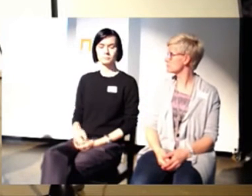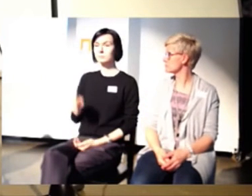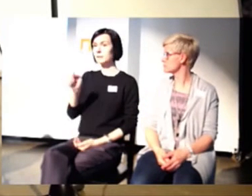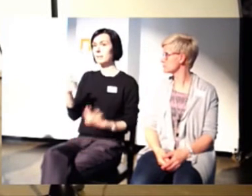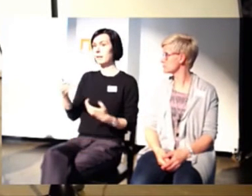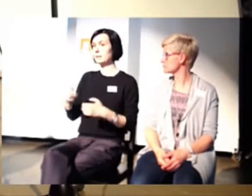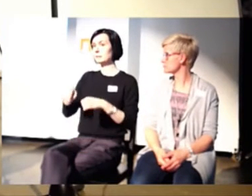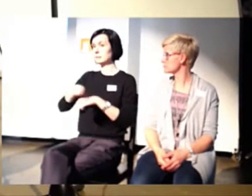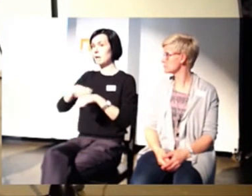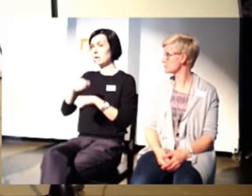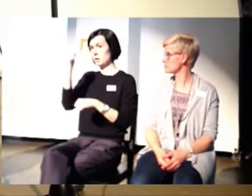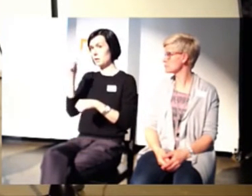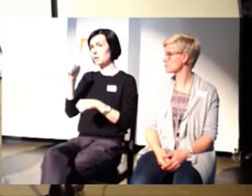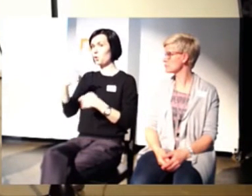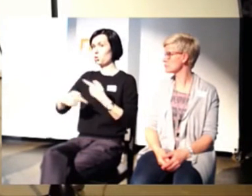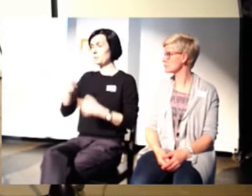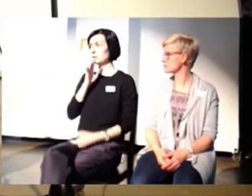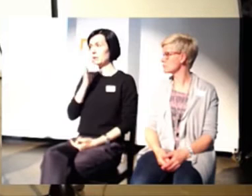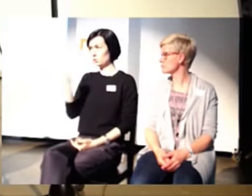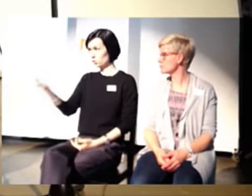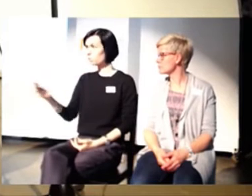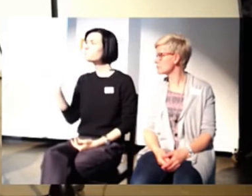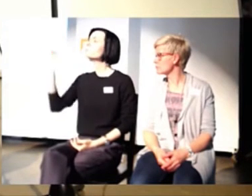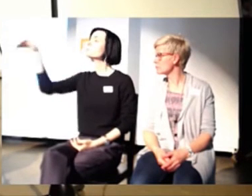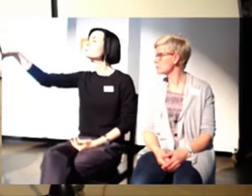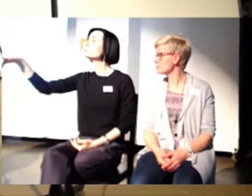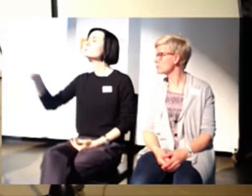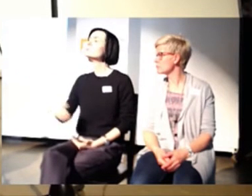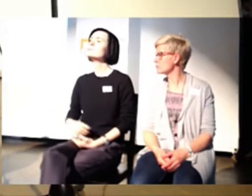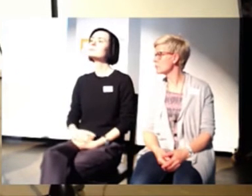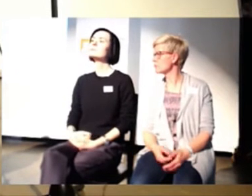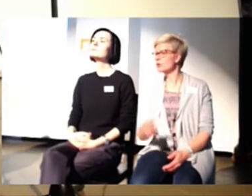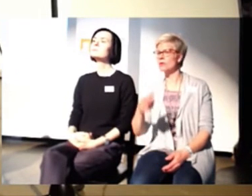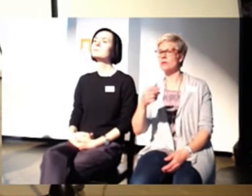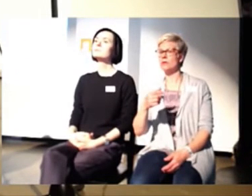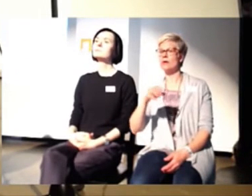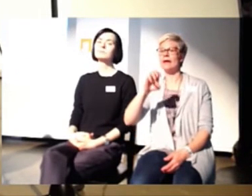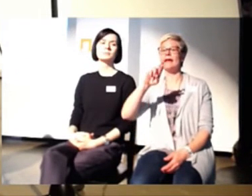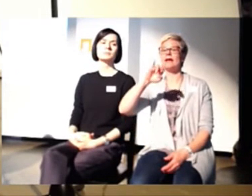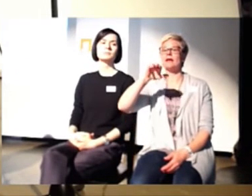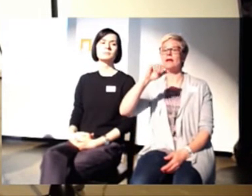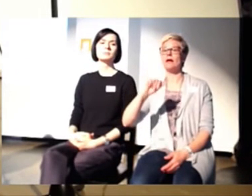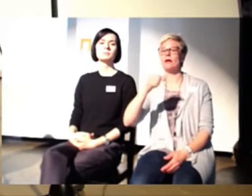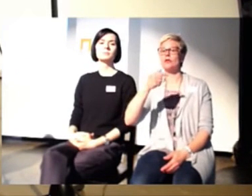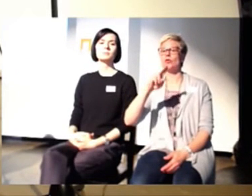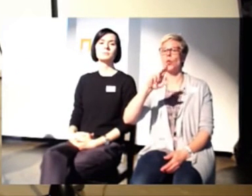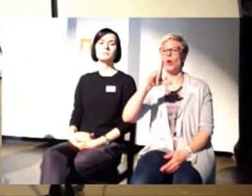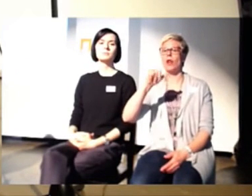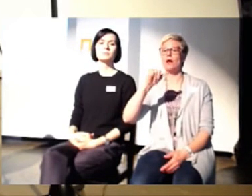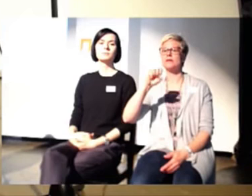toiminnasta. Ja takana. Tulasalon Erja. Erja Tulasalo. Tämä